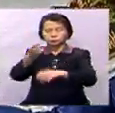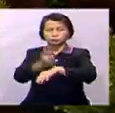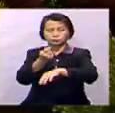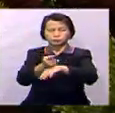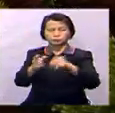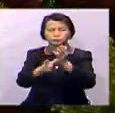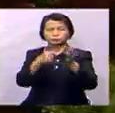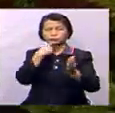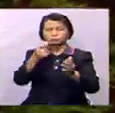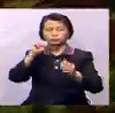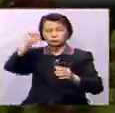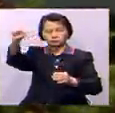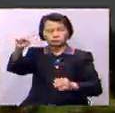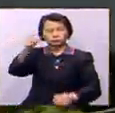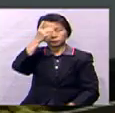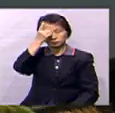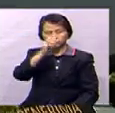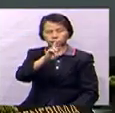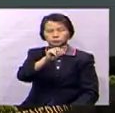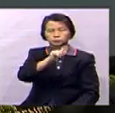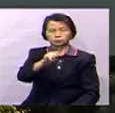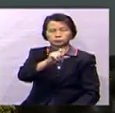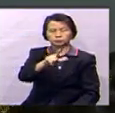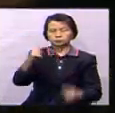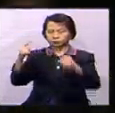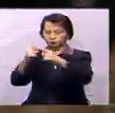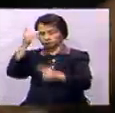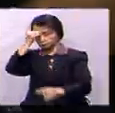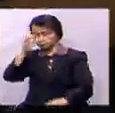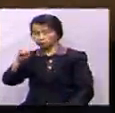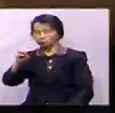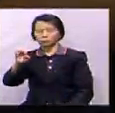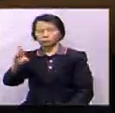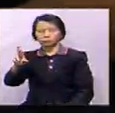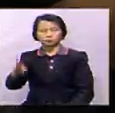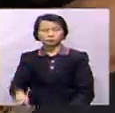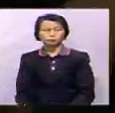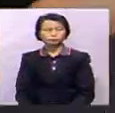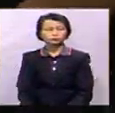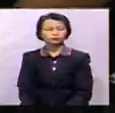Timbalan Pesuruhjaya Polis Sabah, Datuk Razaruddin Hussein kepada Datuk Omar Mamah.